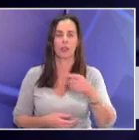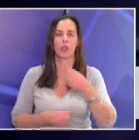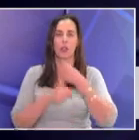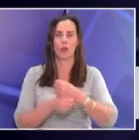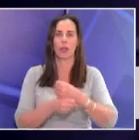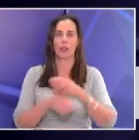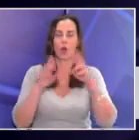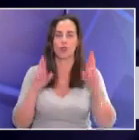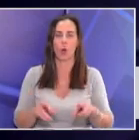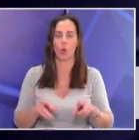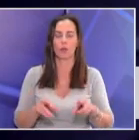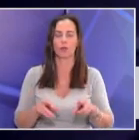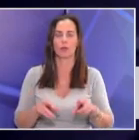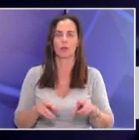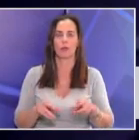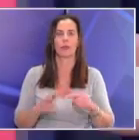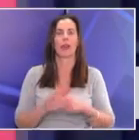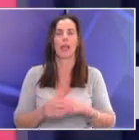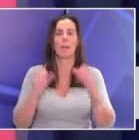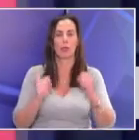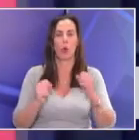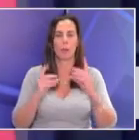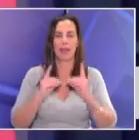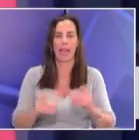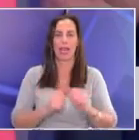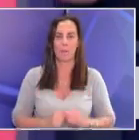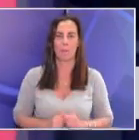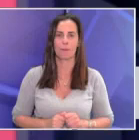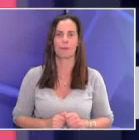דוברת הרשות הלאומית לבטיחות בדרכים, רלבד. הרלבד.